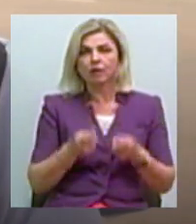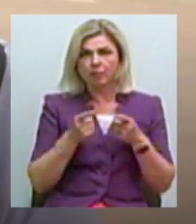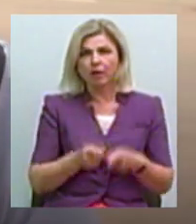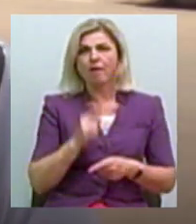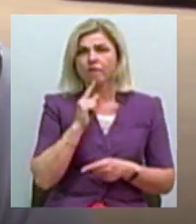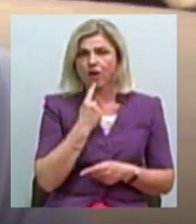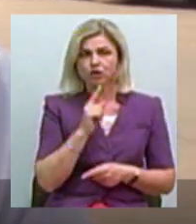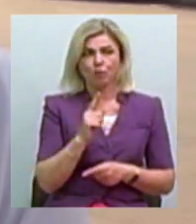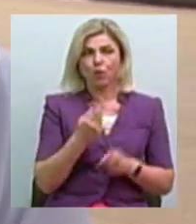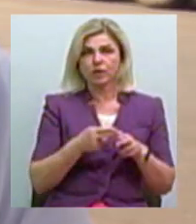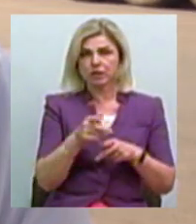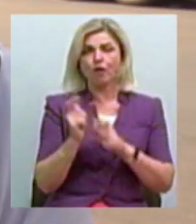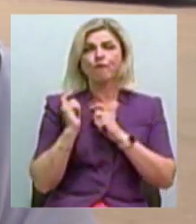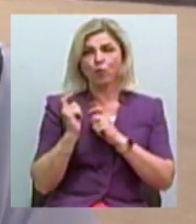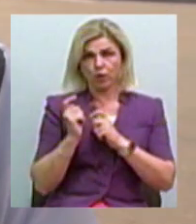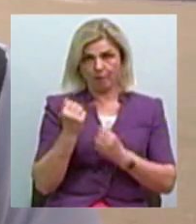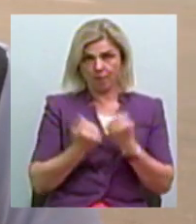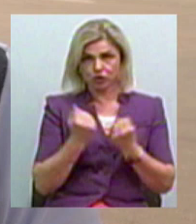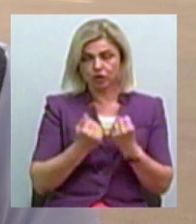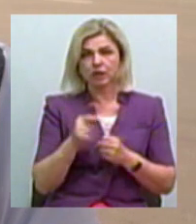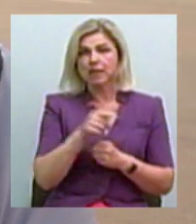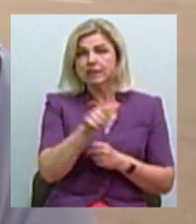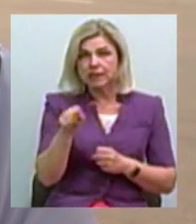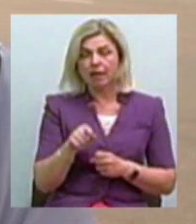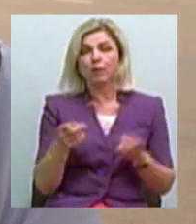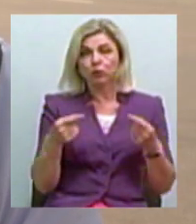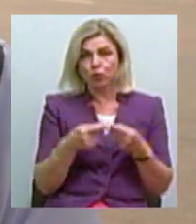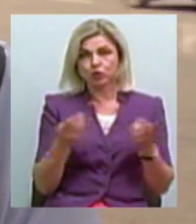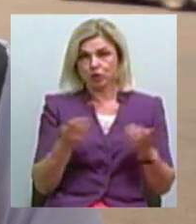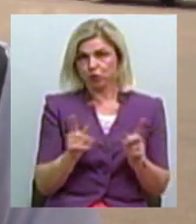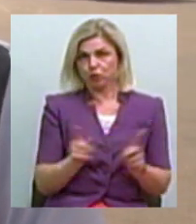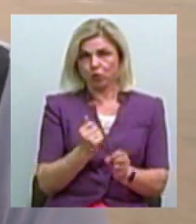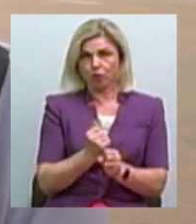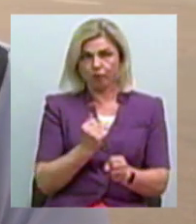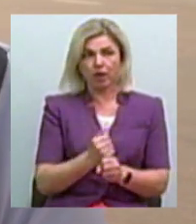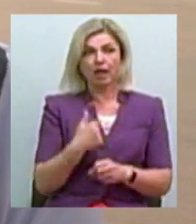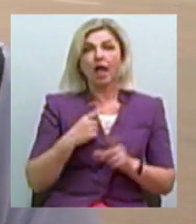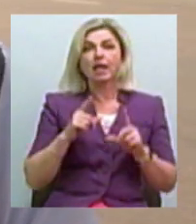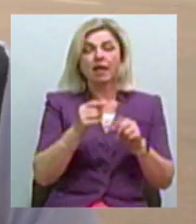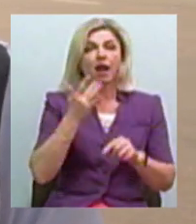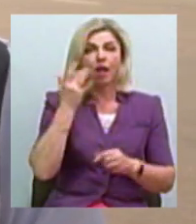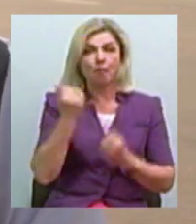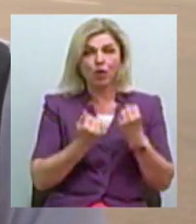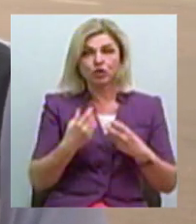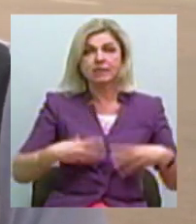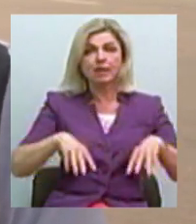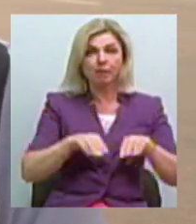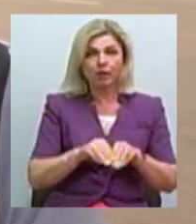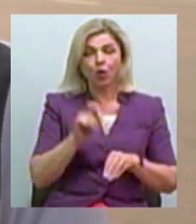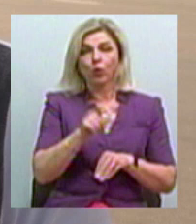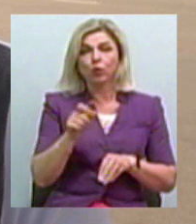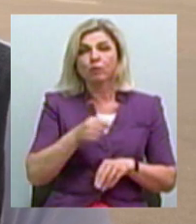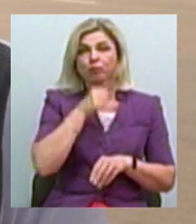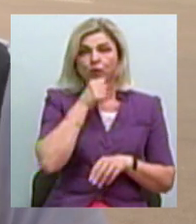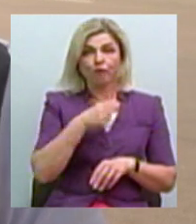важко через ці фури, вантажівки. З ними точно треба щось робити. Я їжджу легковою автівкою, з родиною, з людьми похилого